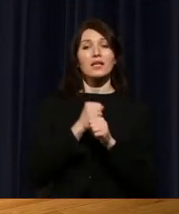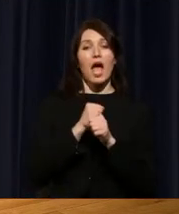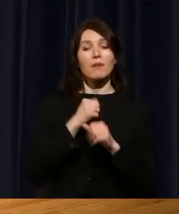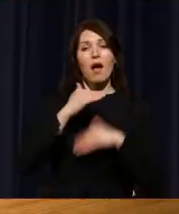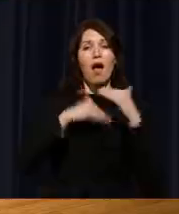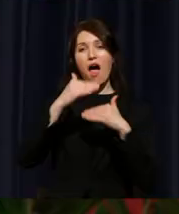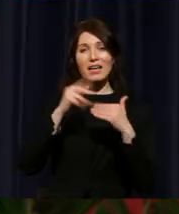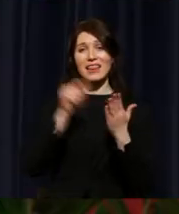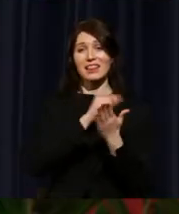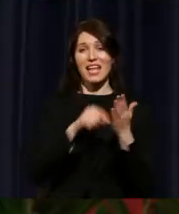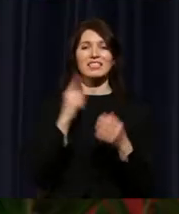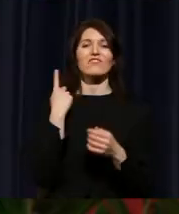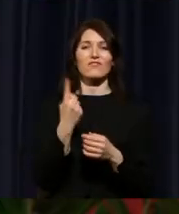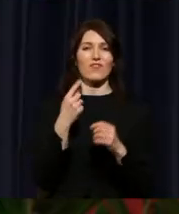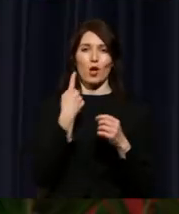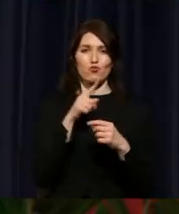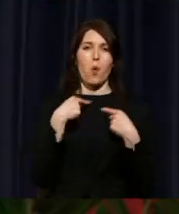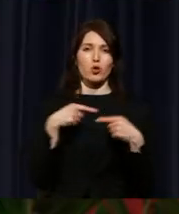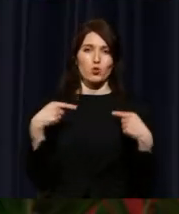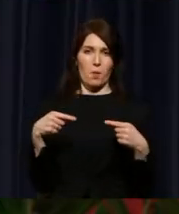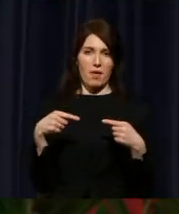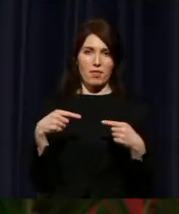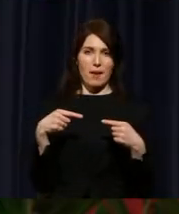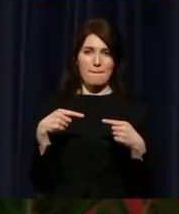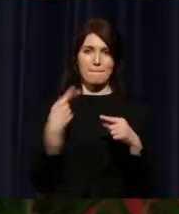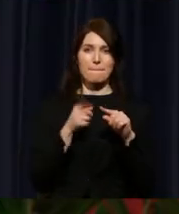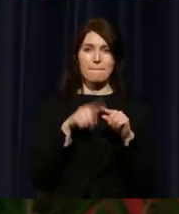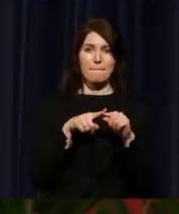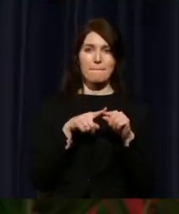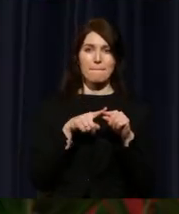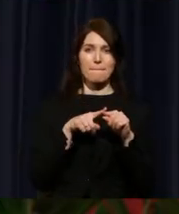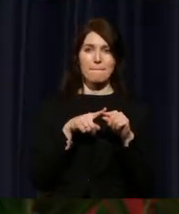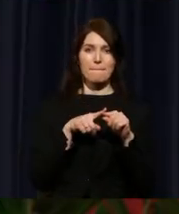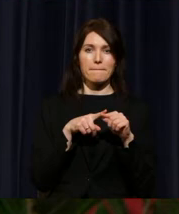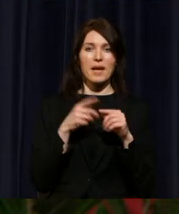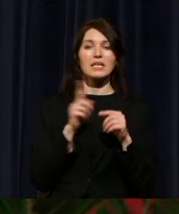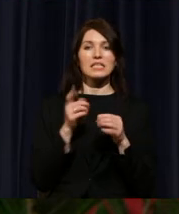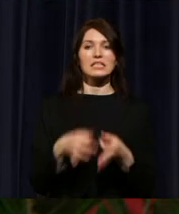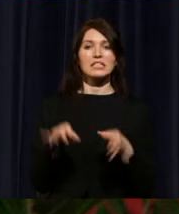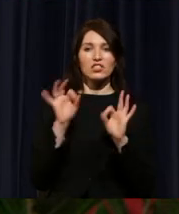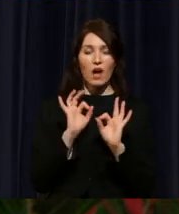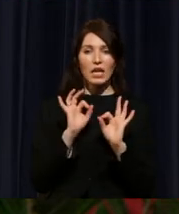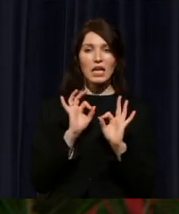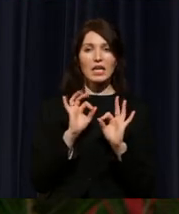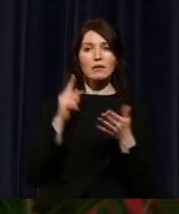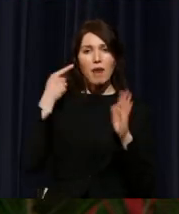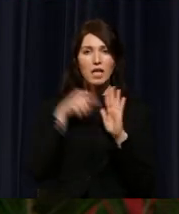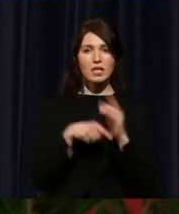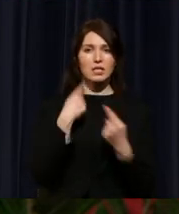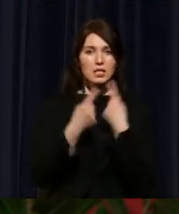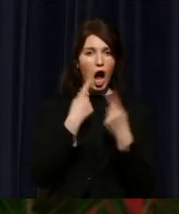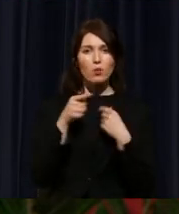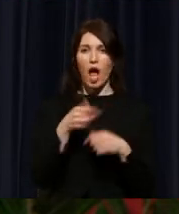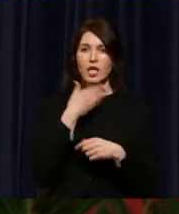ir tikai viens instruments, un tāpēc jau, pieņemsim, arī ir svarīga tāda padziļināta saruna, un tā